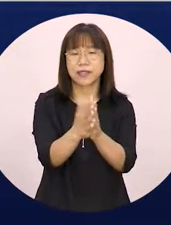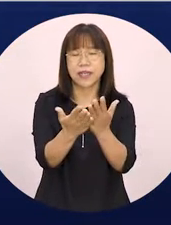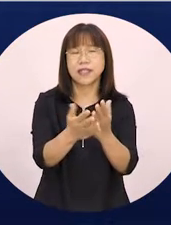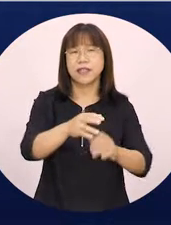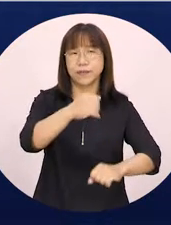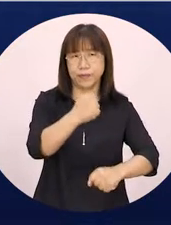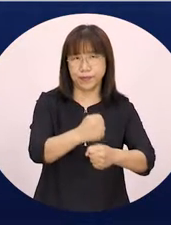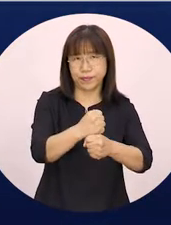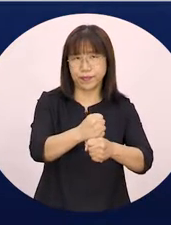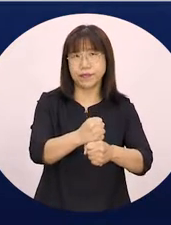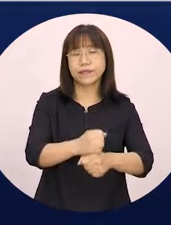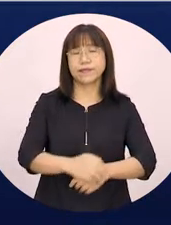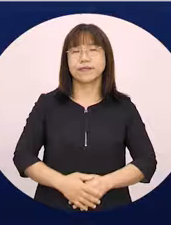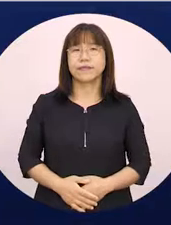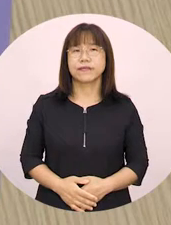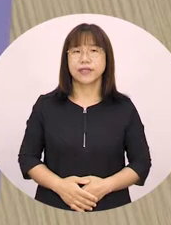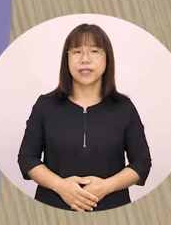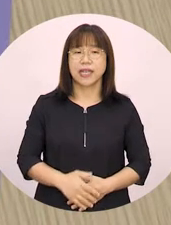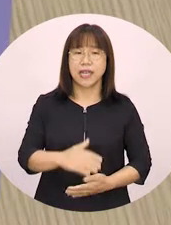제작했습니다